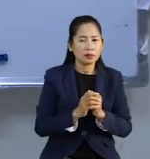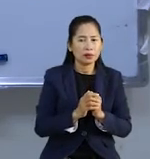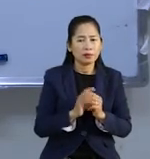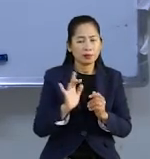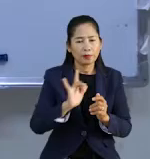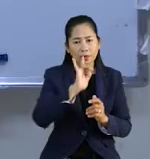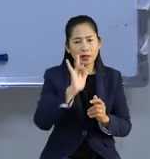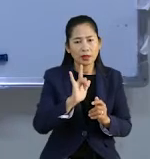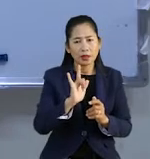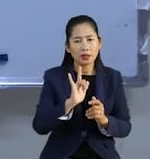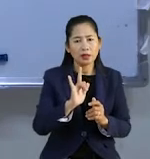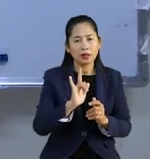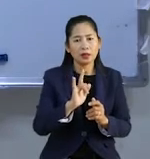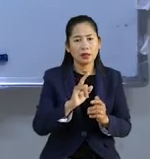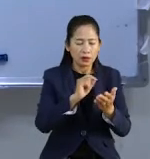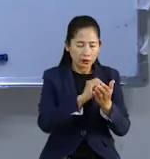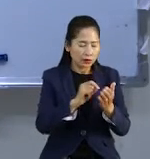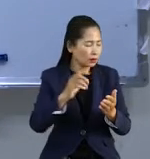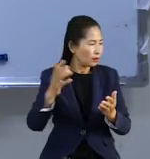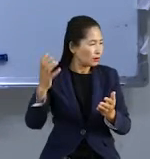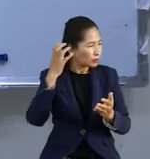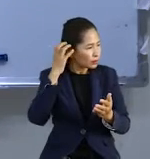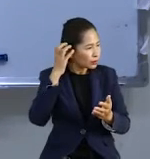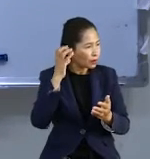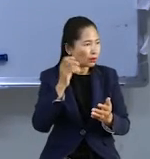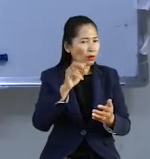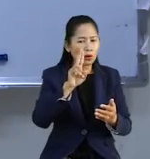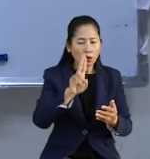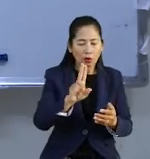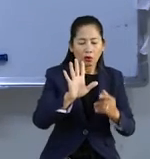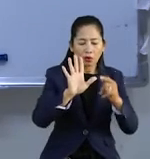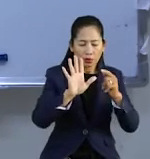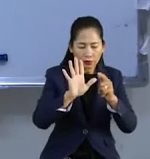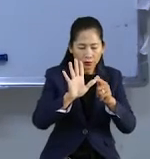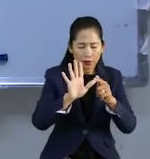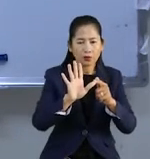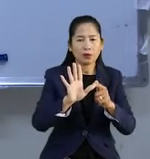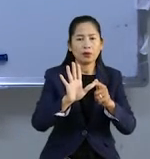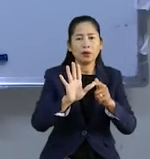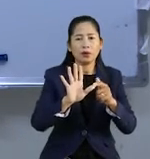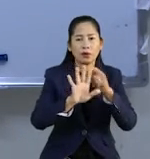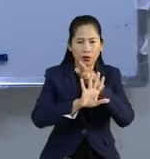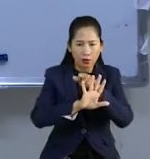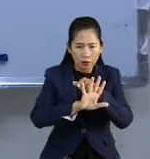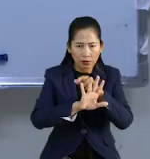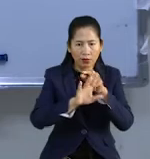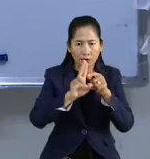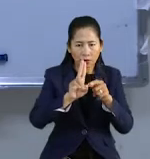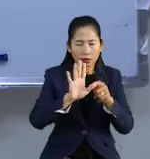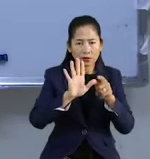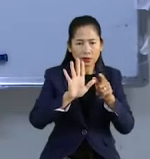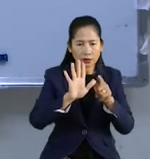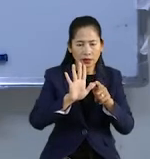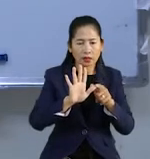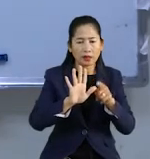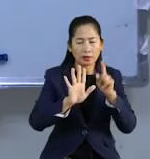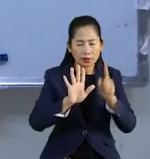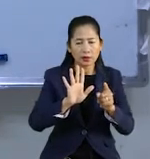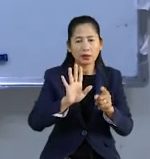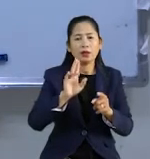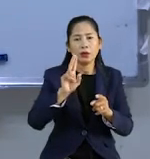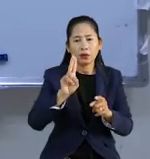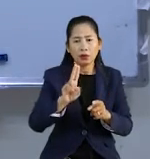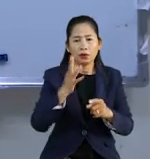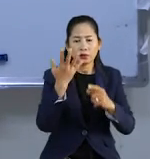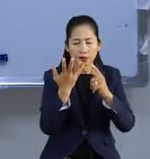ណាប្រើសម្រាប់កត់សូអអៃនឹងអីបាទ